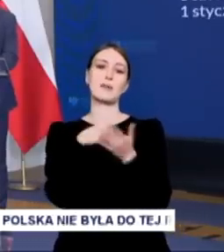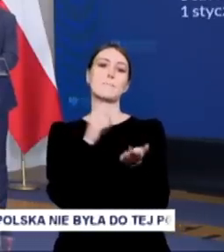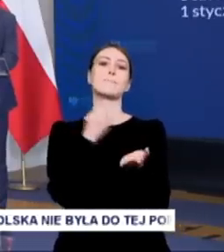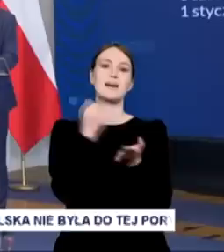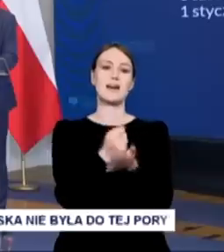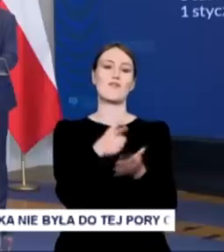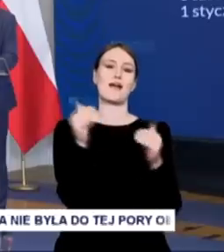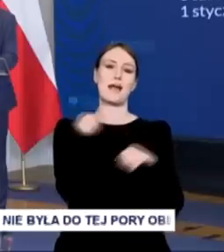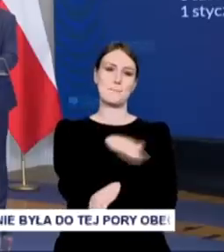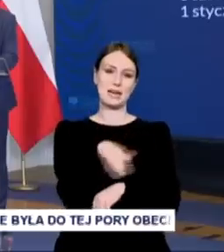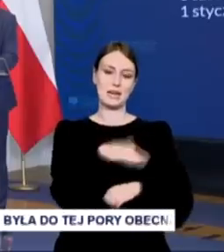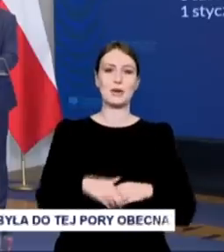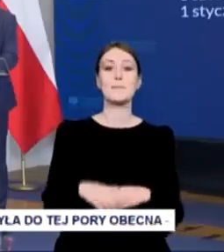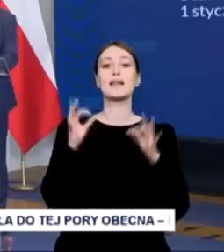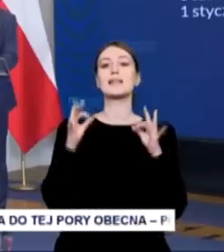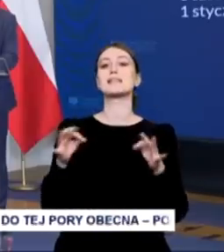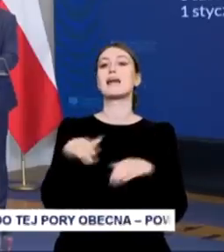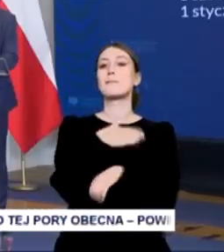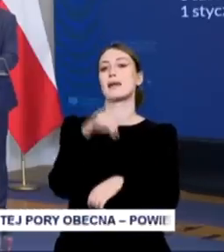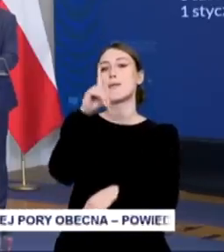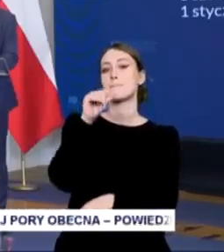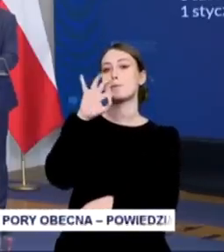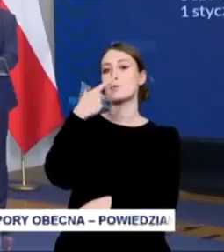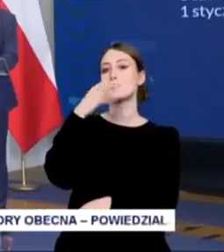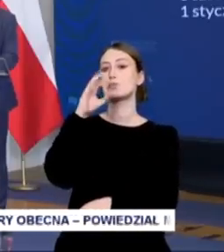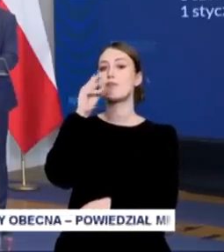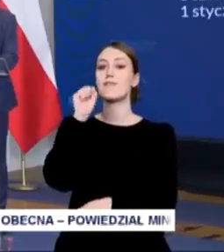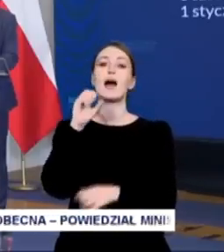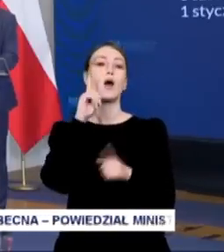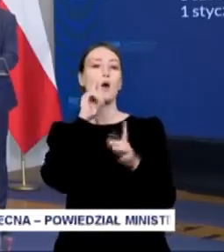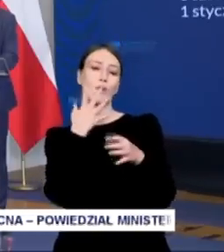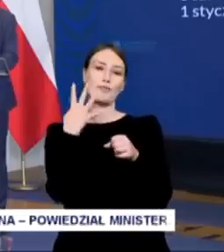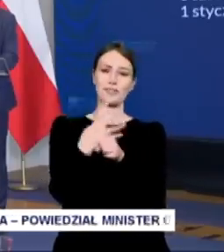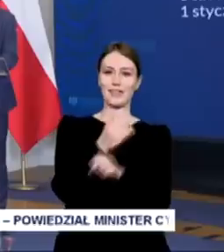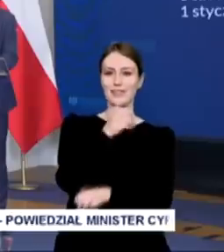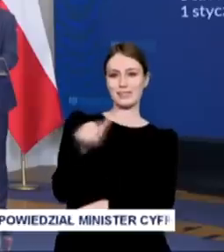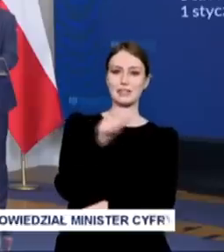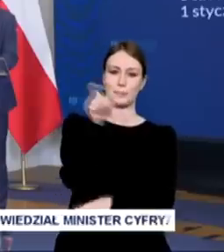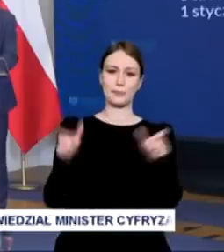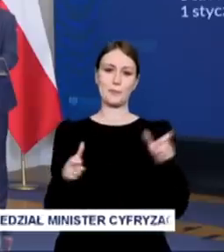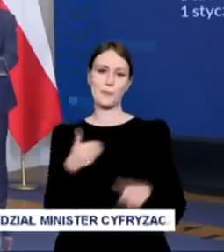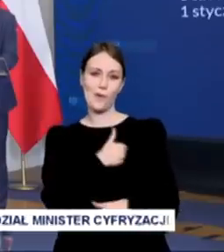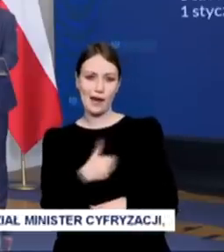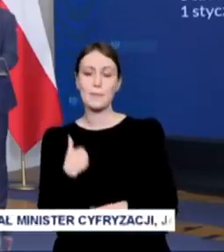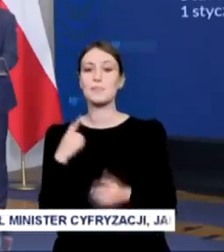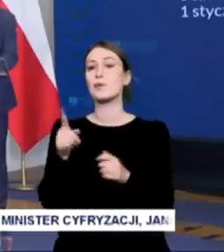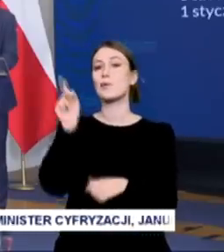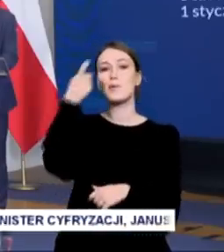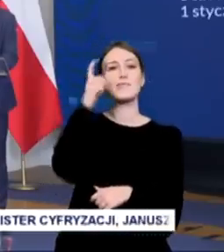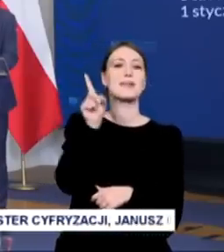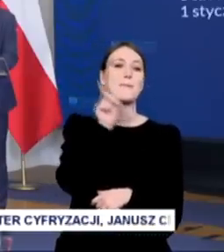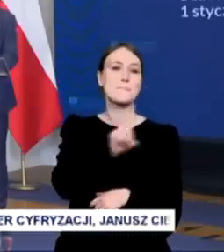tej emerytury. Dziś emeryturę pomostową pobiera około 40 tysięcy Polaków. Są to przede wszystkim